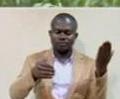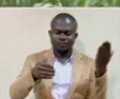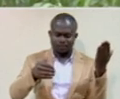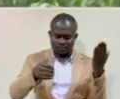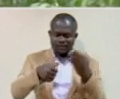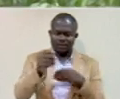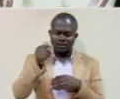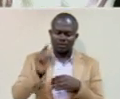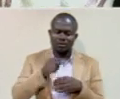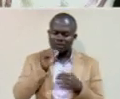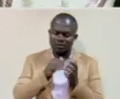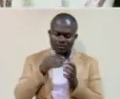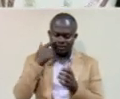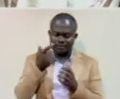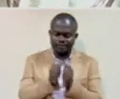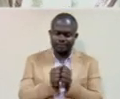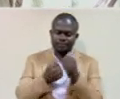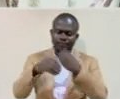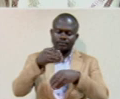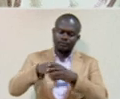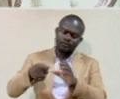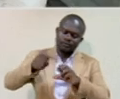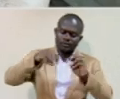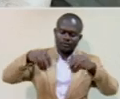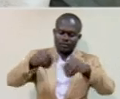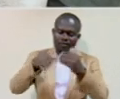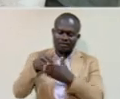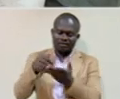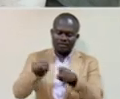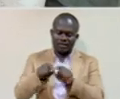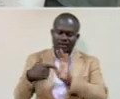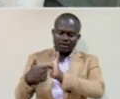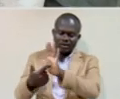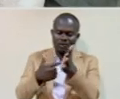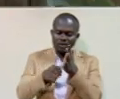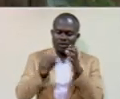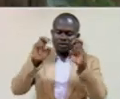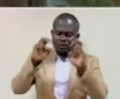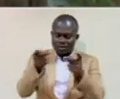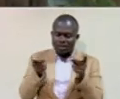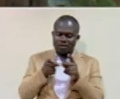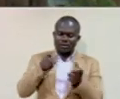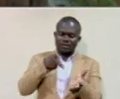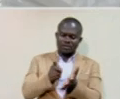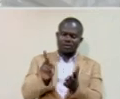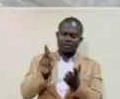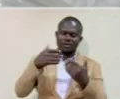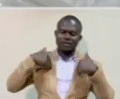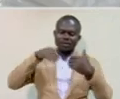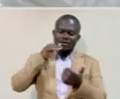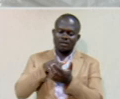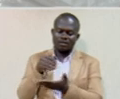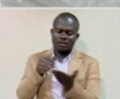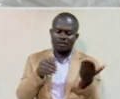cyagihumbi ntukigaruzemo n'ubu ku ruhande rw'abacuruzi b'inyongera musaruro nabo bagaragaza ikibazo cy'uko akenshi aho bazirangura ku kigo cy'igihugu gishinzwe